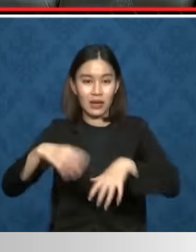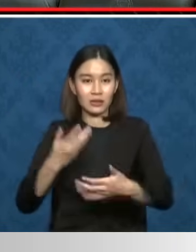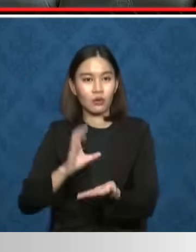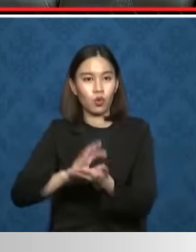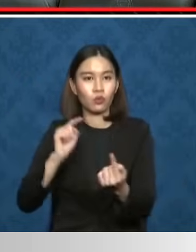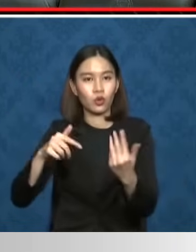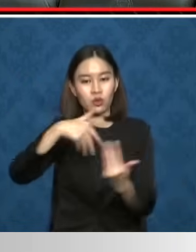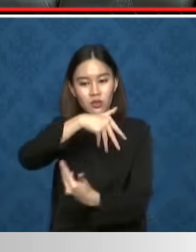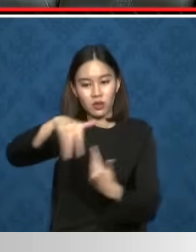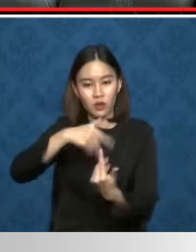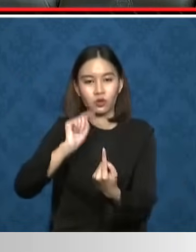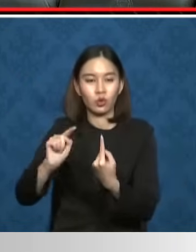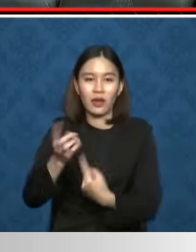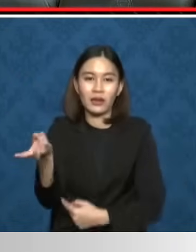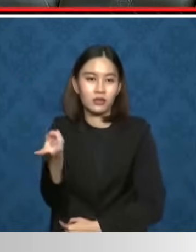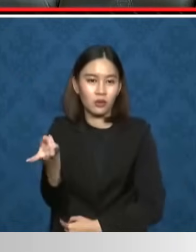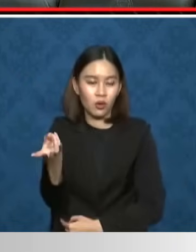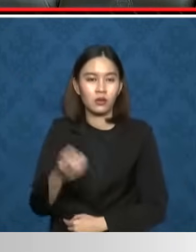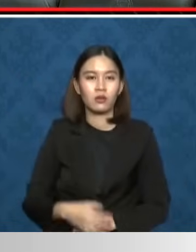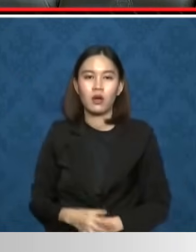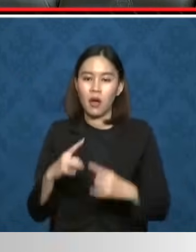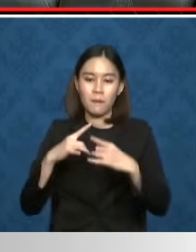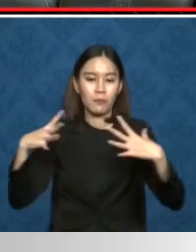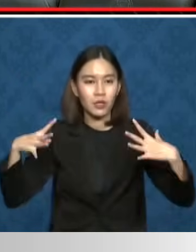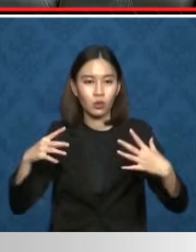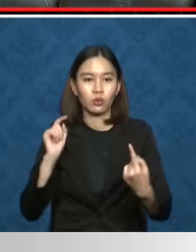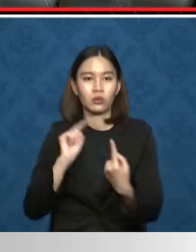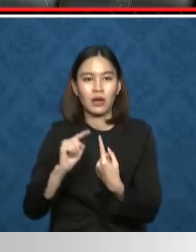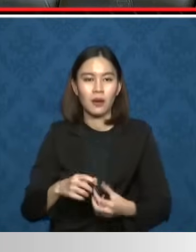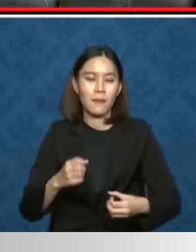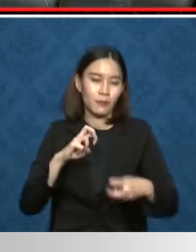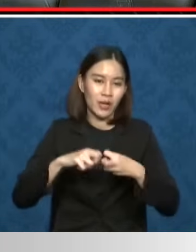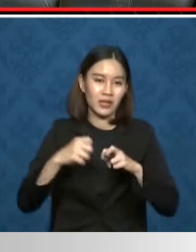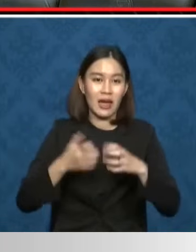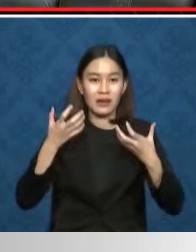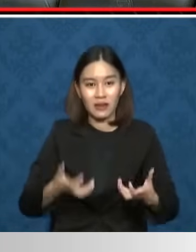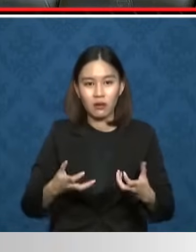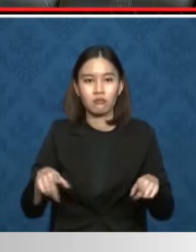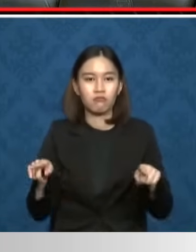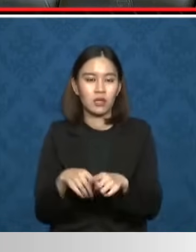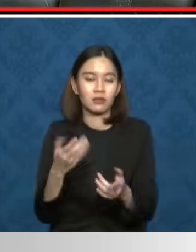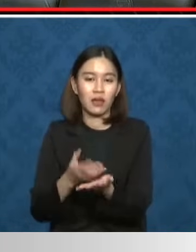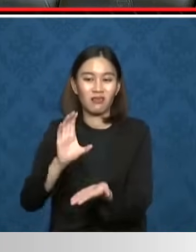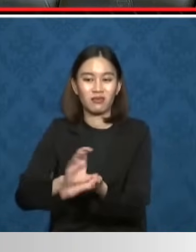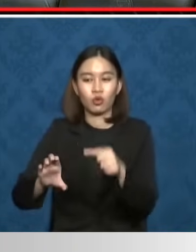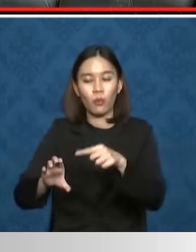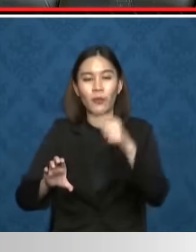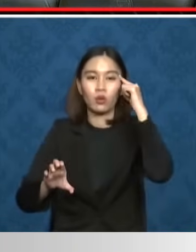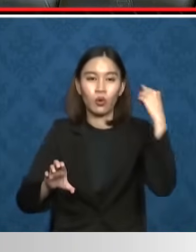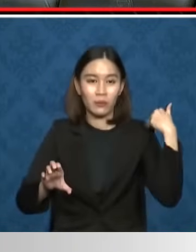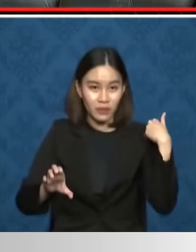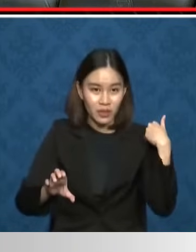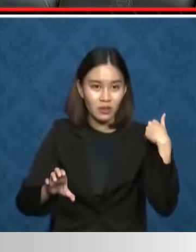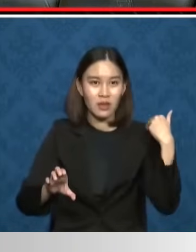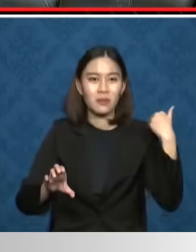ด้านสิ่งแวดล้อมไว้ในสัดส่วนที่น้อยมากครับไม่สอดคล้องกับระดับความวิกฤตของปัญหาเหมือนตั้งงบแค่ให้รู้ว่ามี